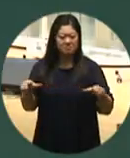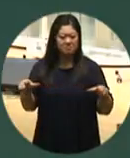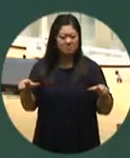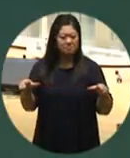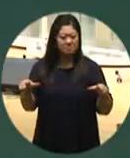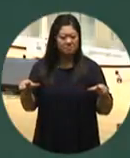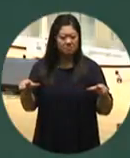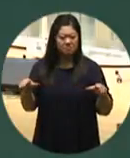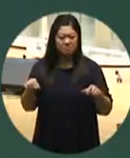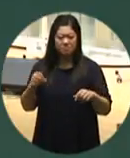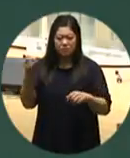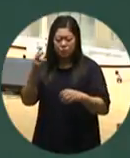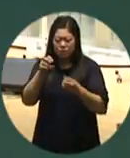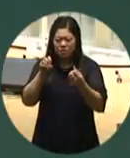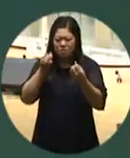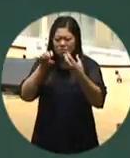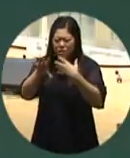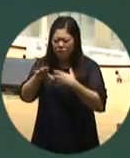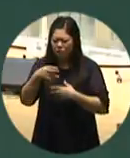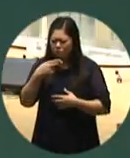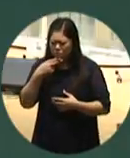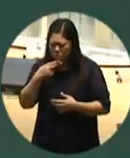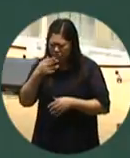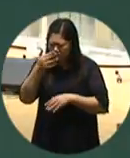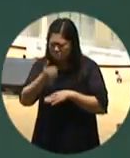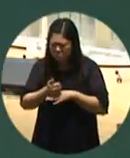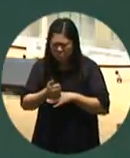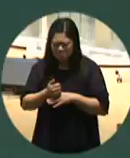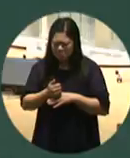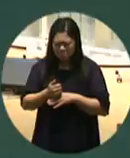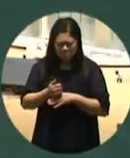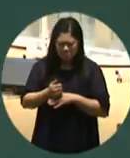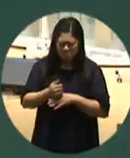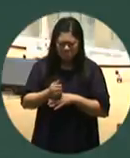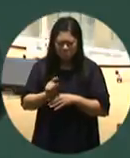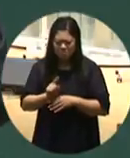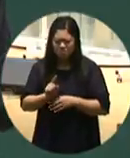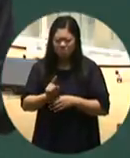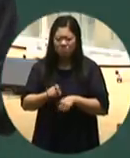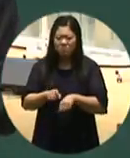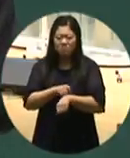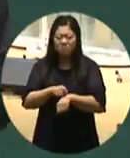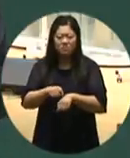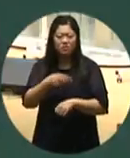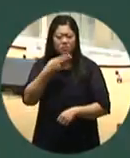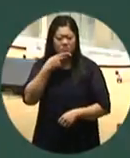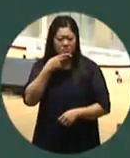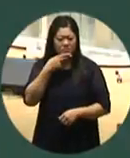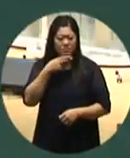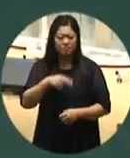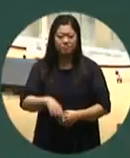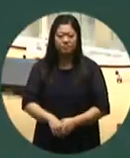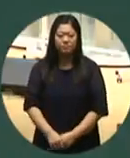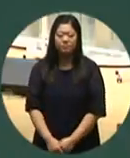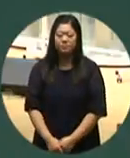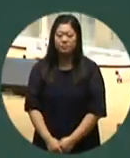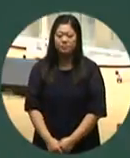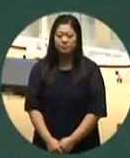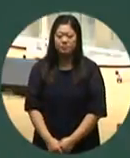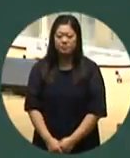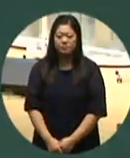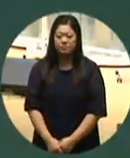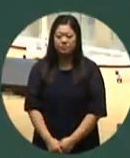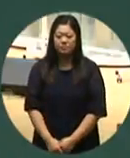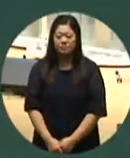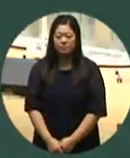안 오니까 뭐 여러 가지가 뭐 생기나잖아요. And because I did not receive any answers, I can have all kinds of thoughts. 나도 모르는